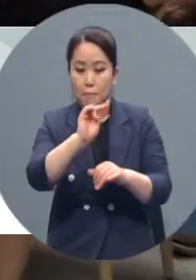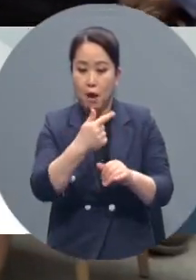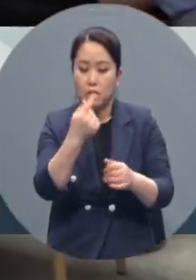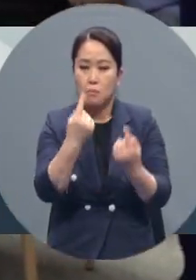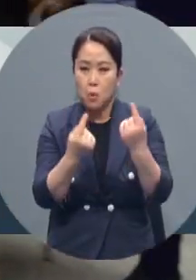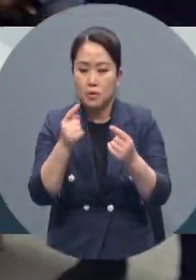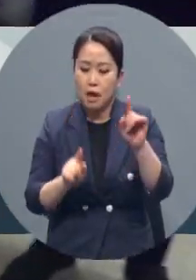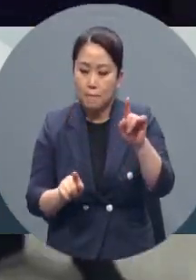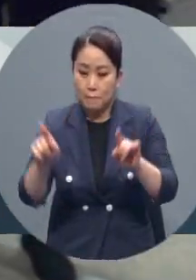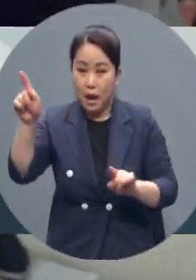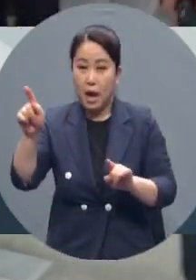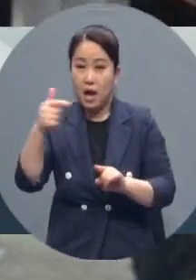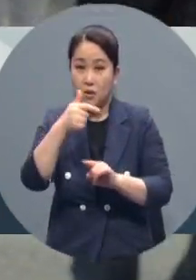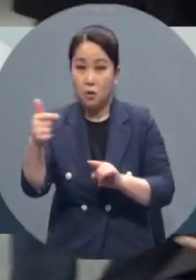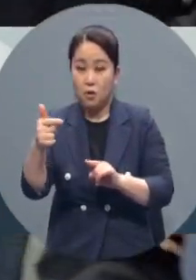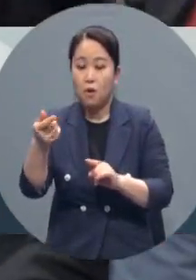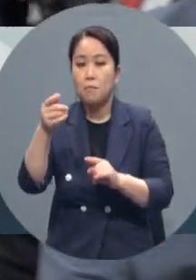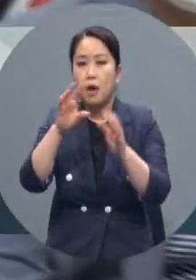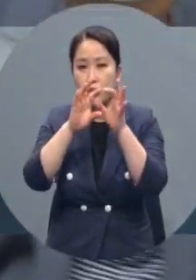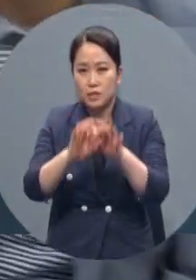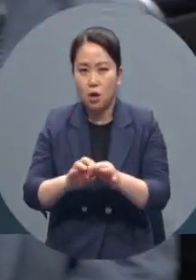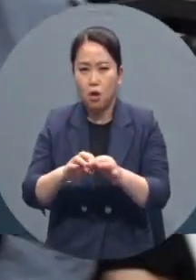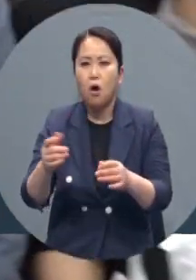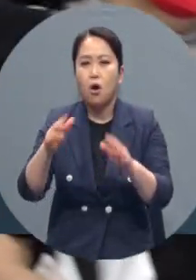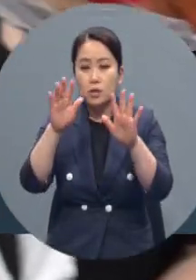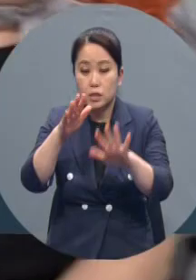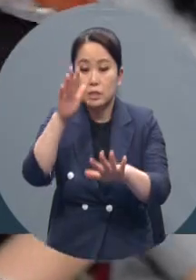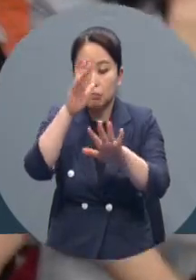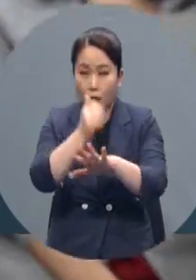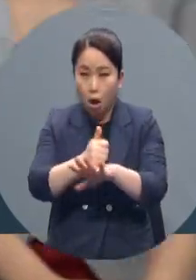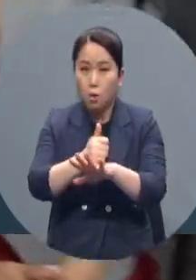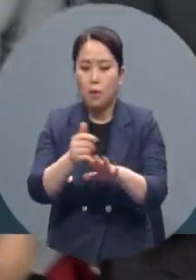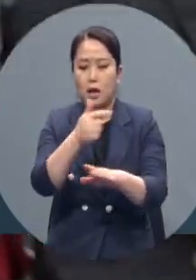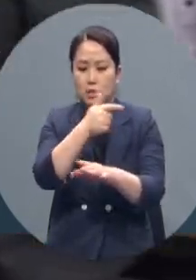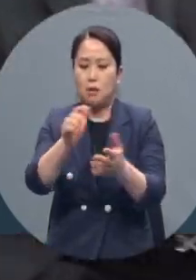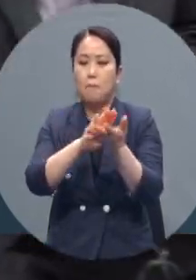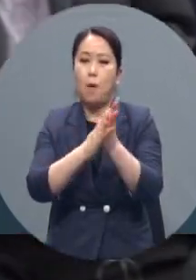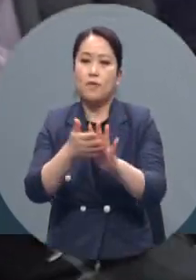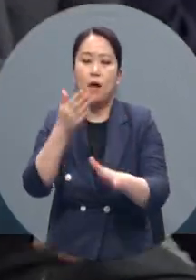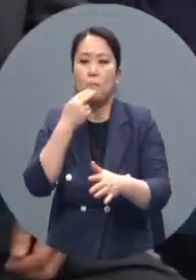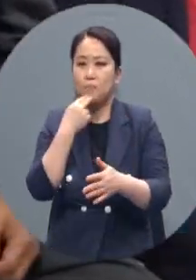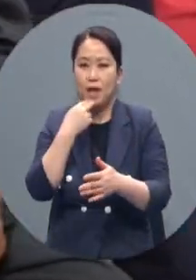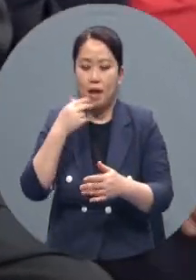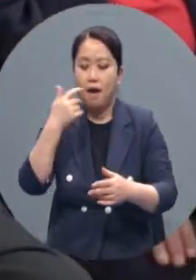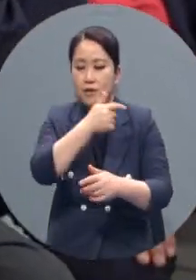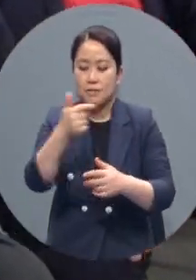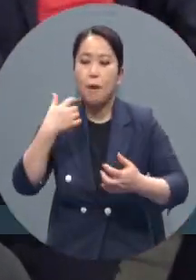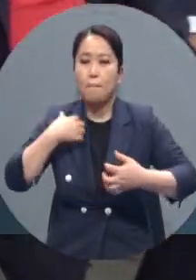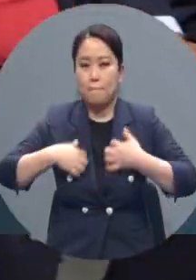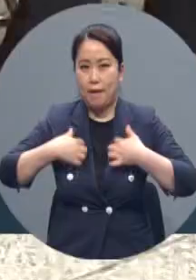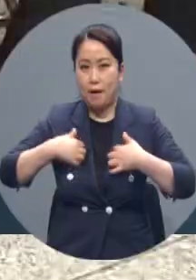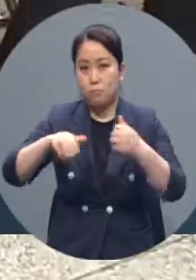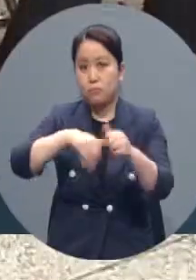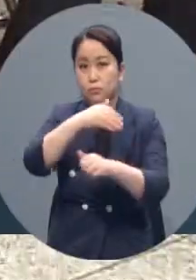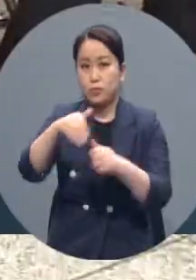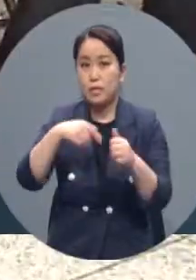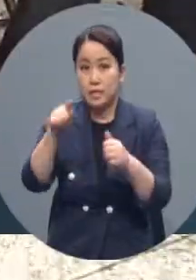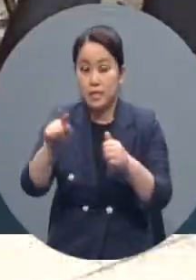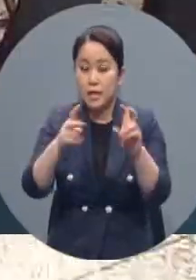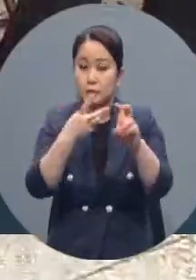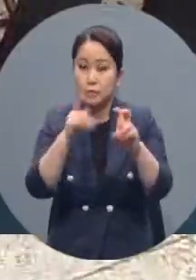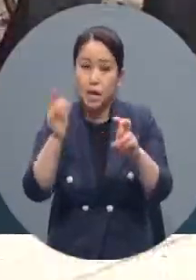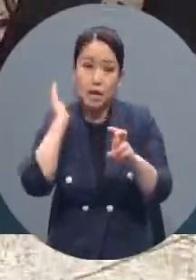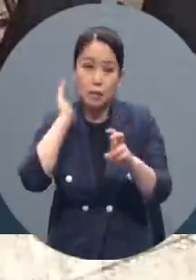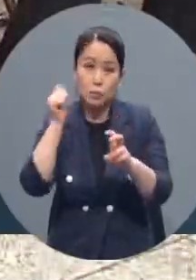34.7%포인트 크게 앞서는 걸로 나오면서 역시 이변은 없었다며 선거 캠프도 크게 고무된 분위기입니다. 지난 20대 대선 승리의